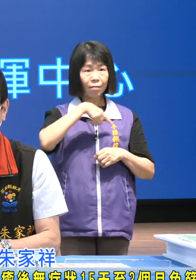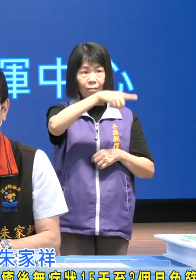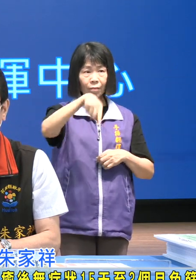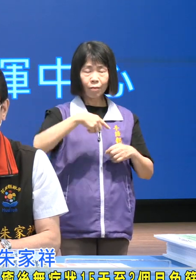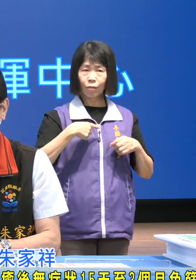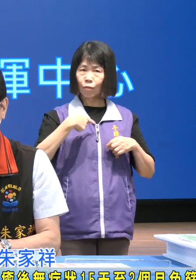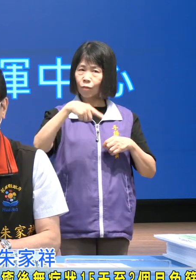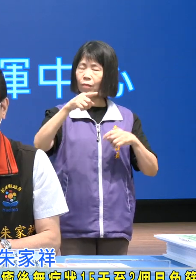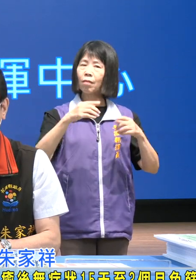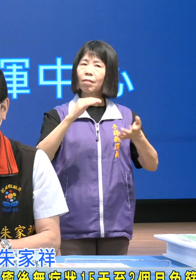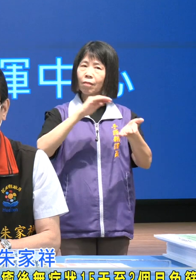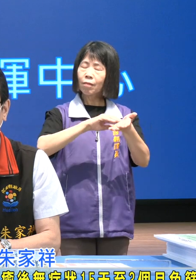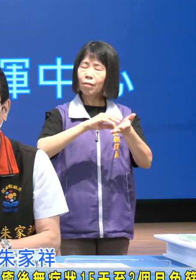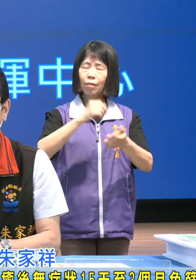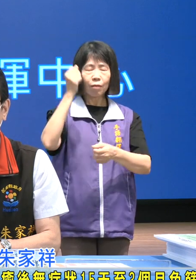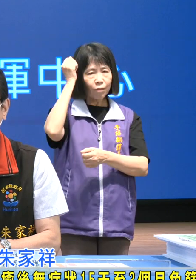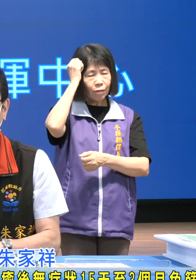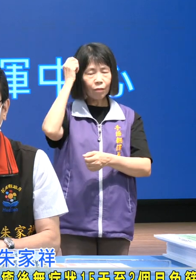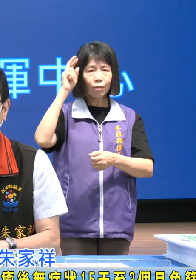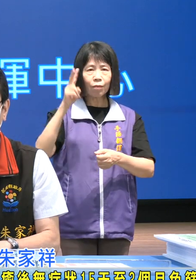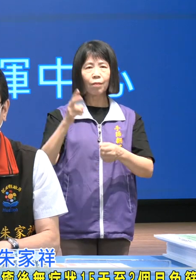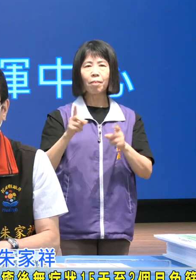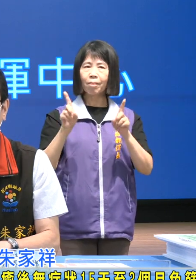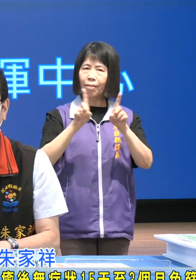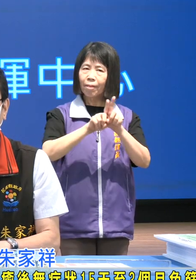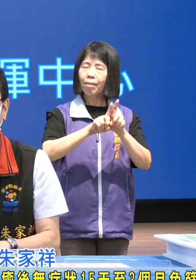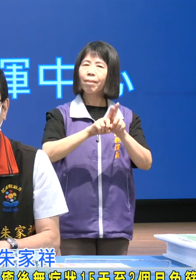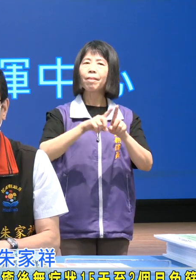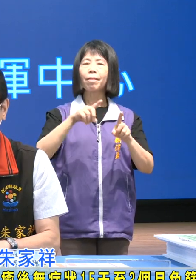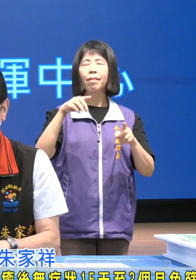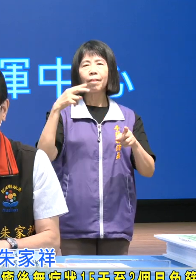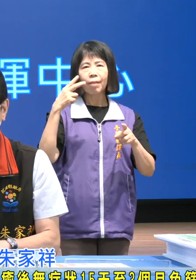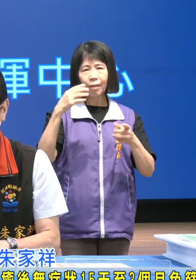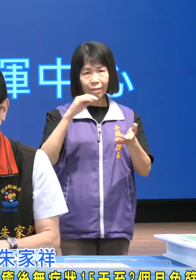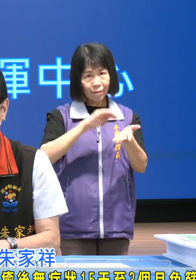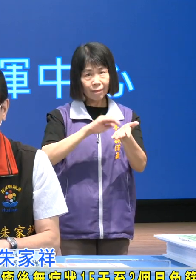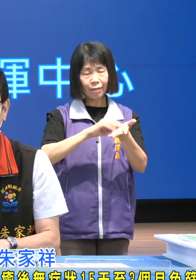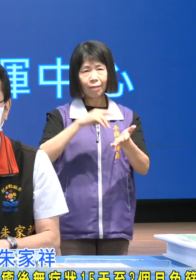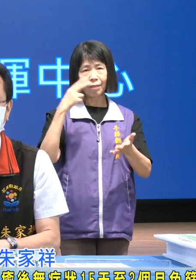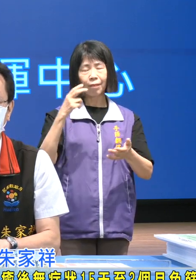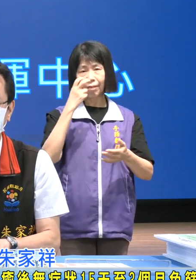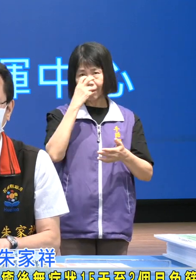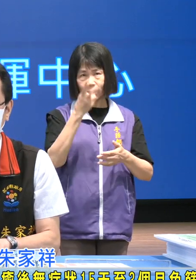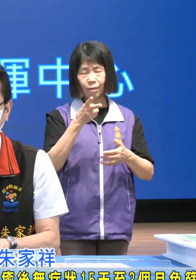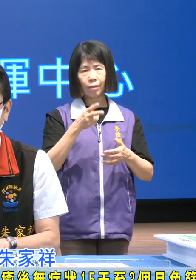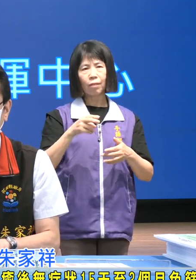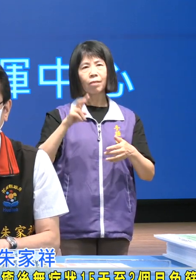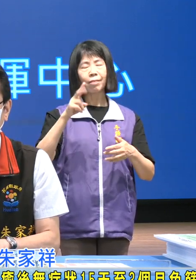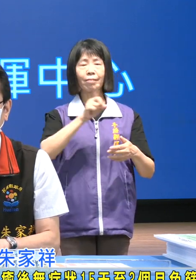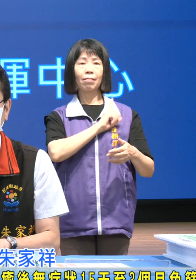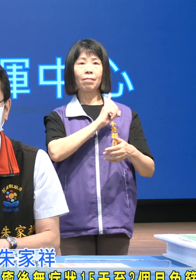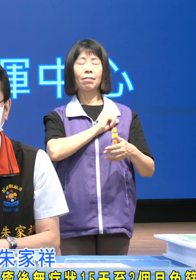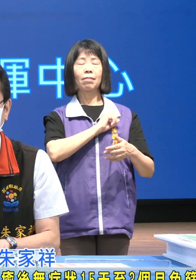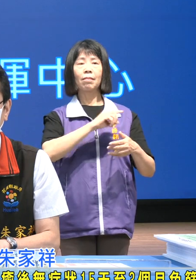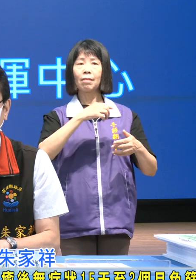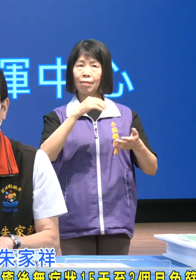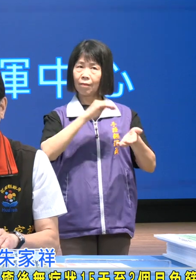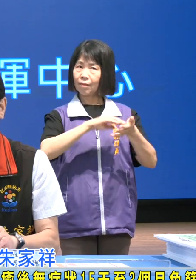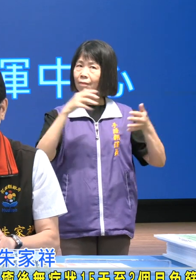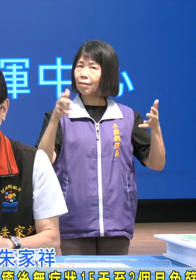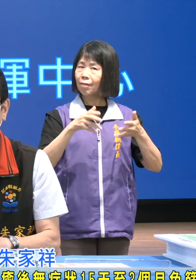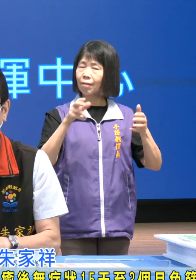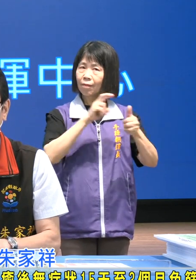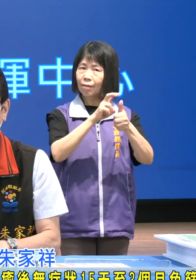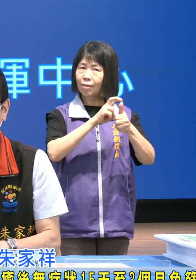去住院，或是陪病，或是探病，或是你本身是医疗照护人员，或是你是本